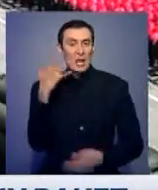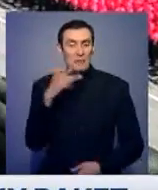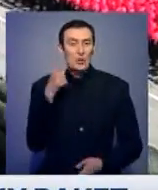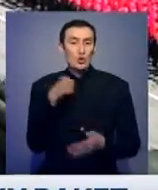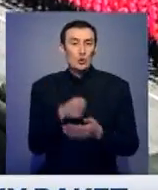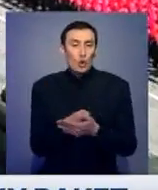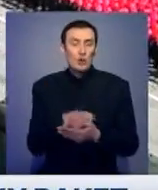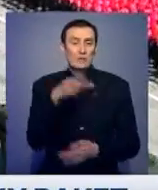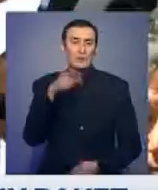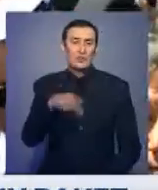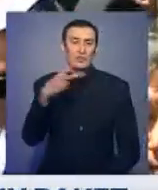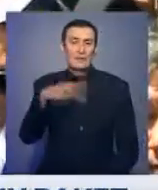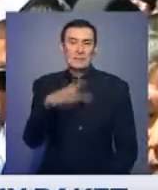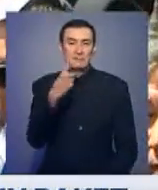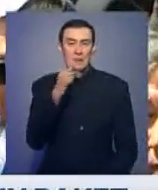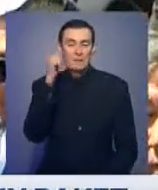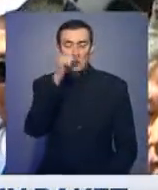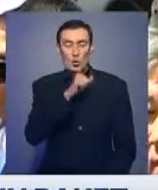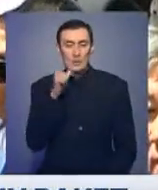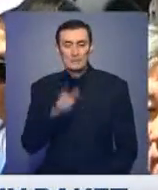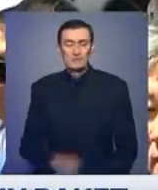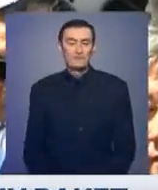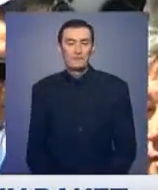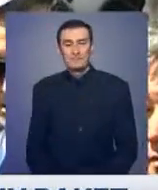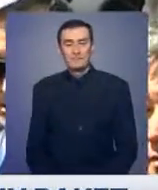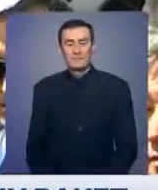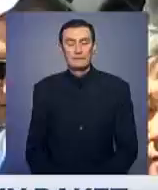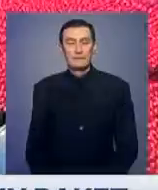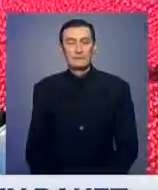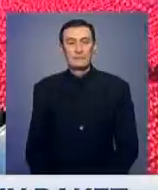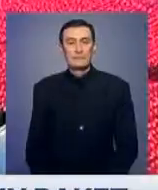до 2021 года.